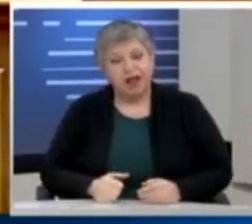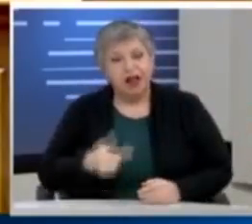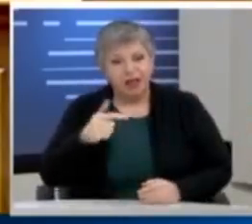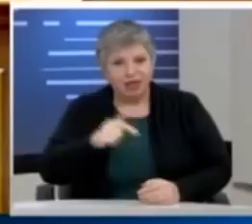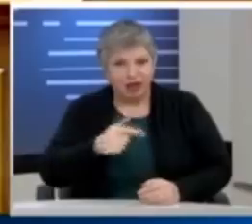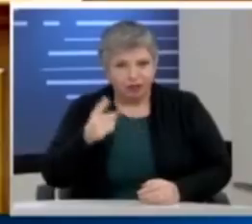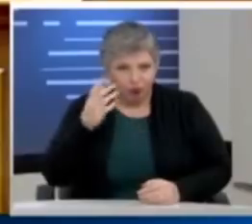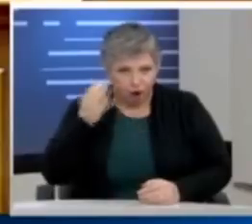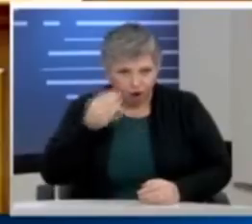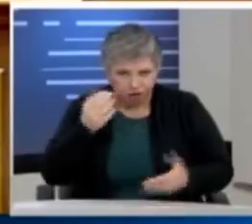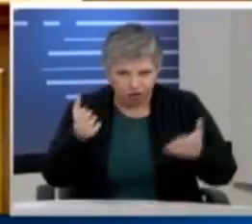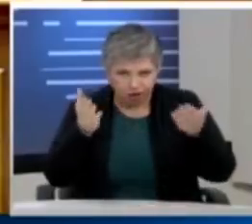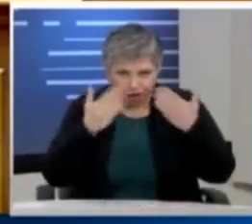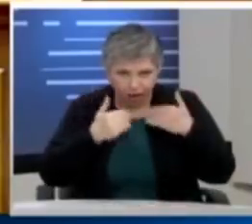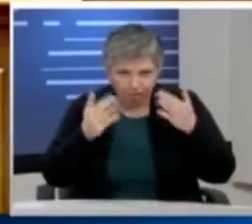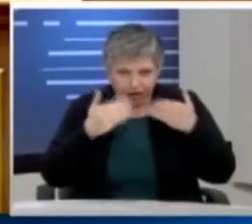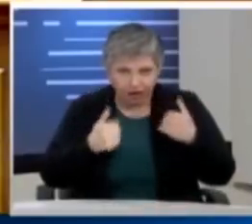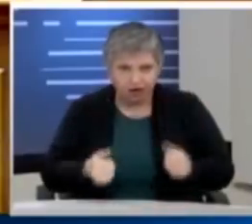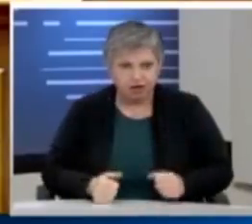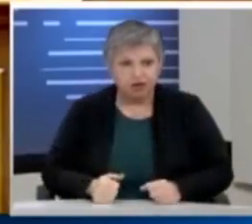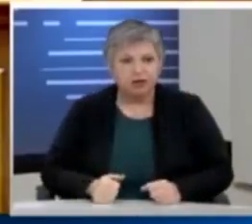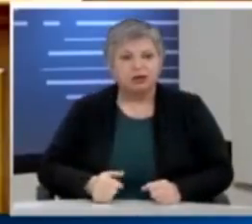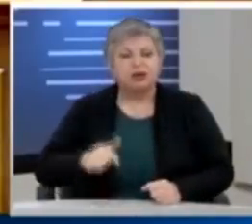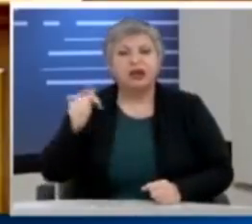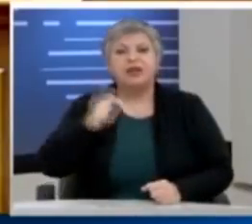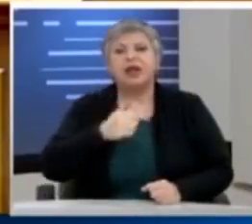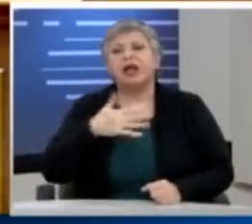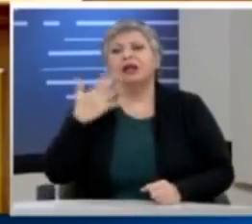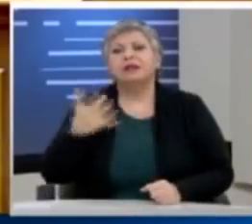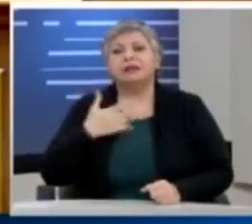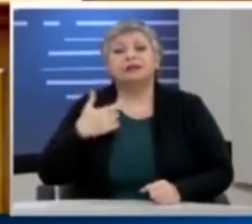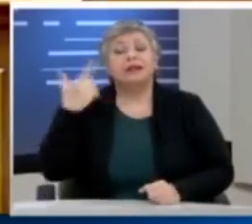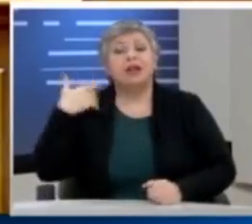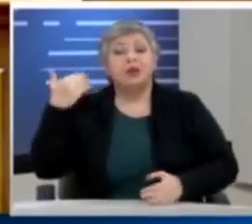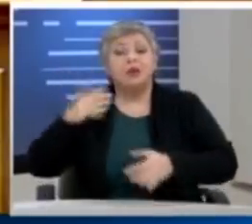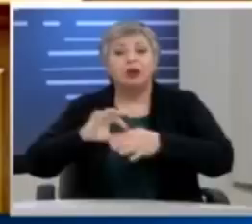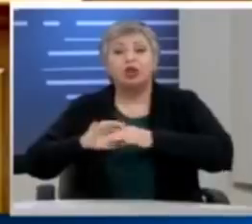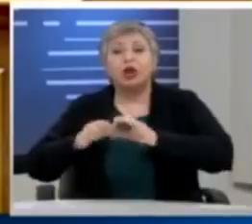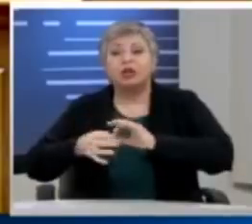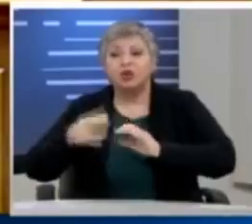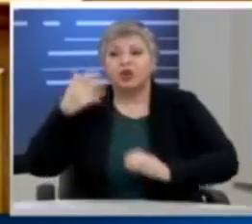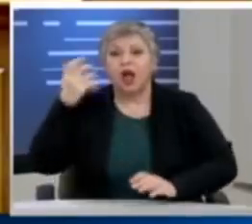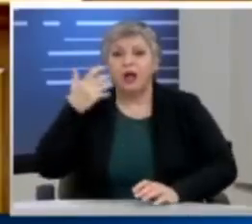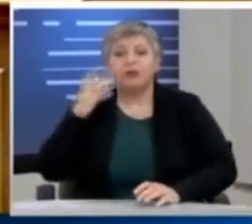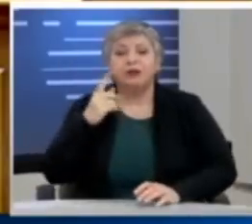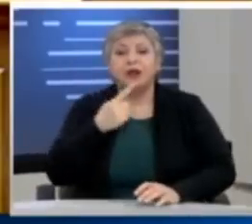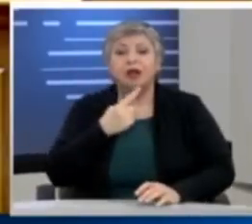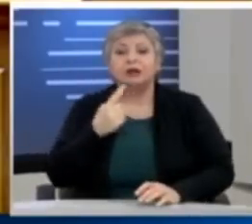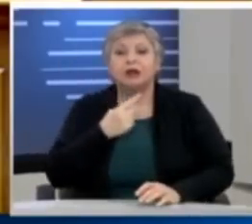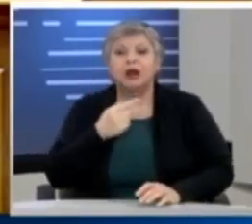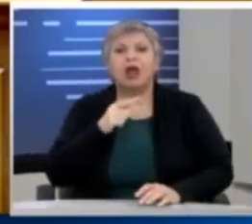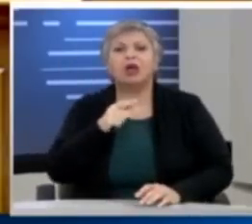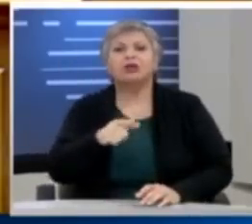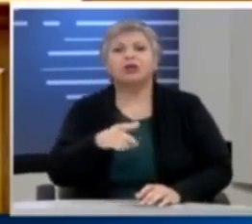χέρια. Γιατί από την επιστήμη και την ιστορία έχετε πάρει βέβαια οριστικά διαζύγιο. Κάποιοι και κάποιες, δεν θυμάμαι τώρα τα ονόματά